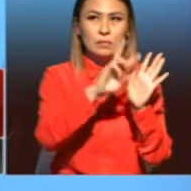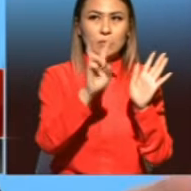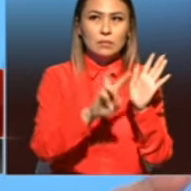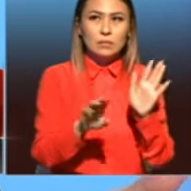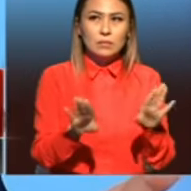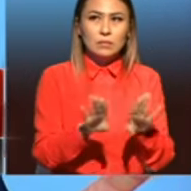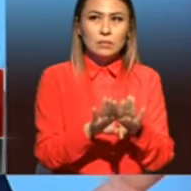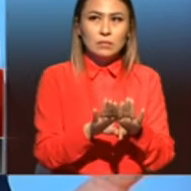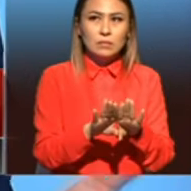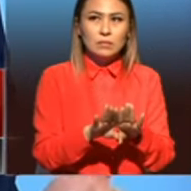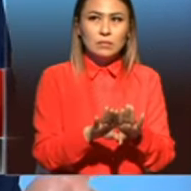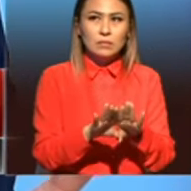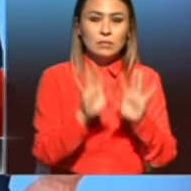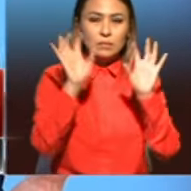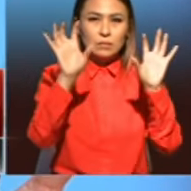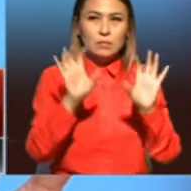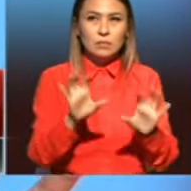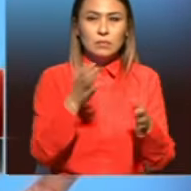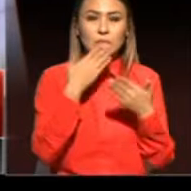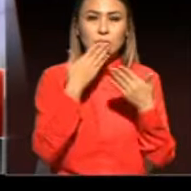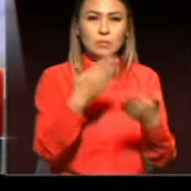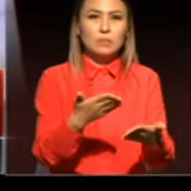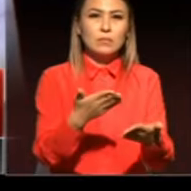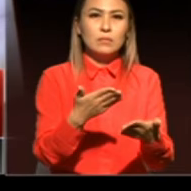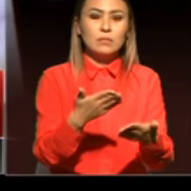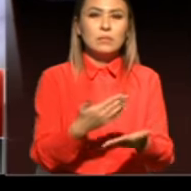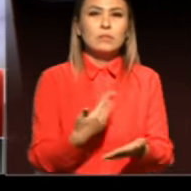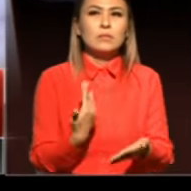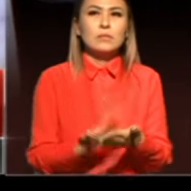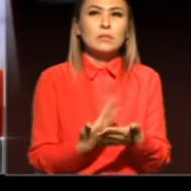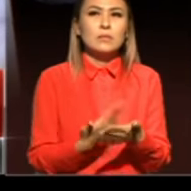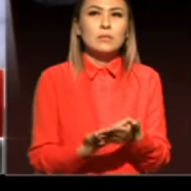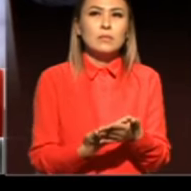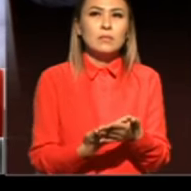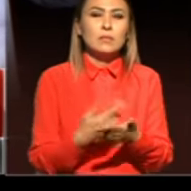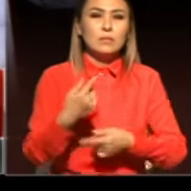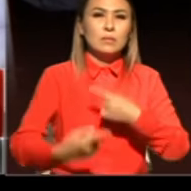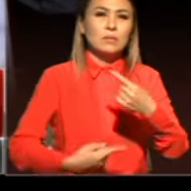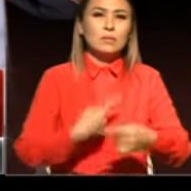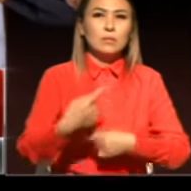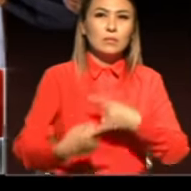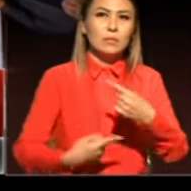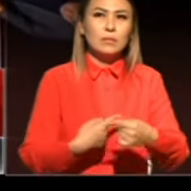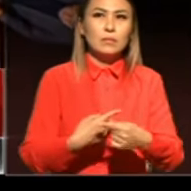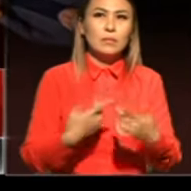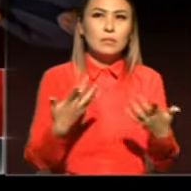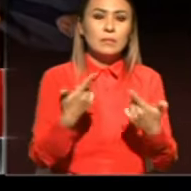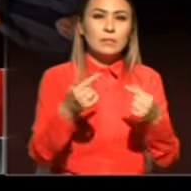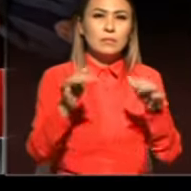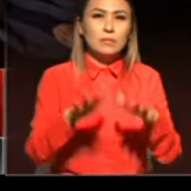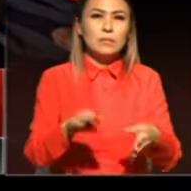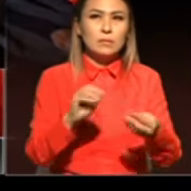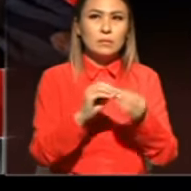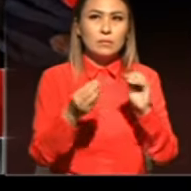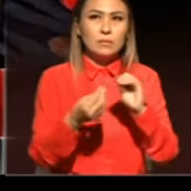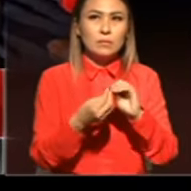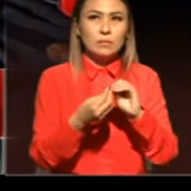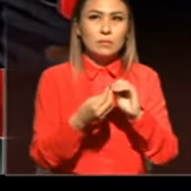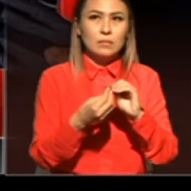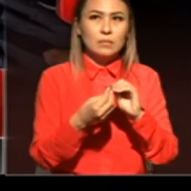Содан заңды сұрақ туады. Яғни мынау буынаралық мүдде қайшылықтарын тудырып отыр. Бұл